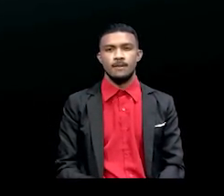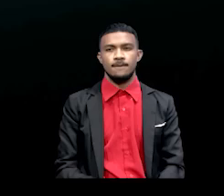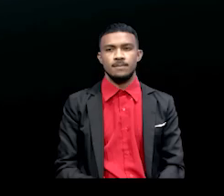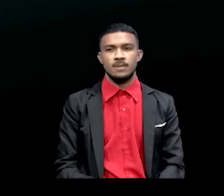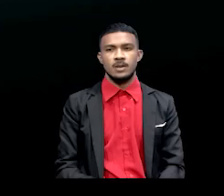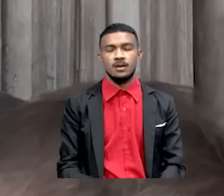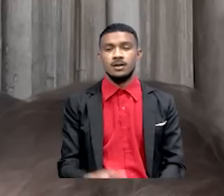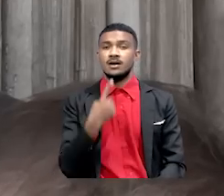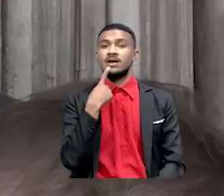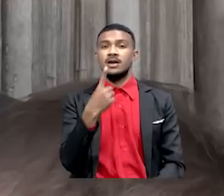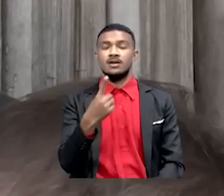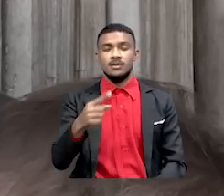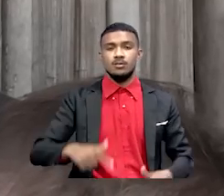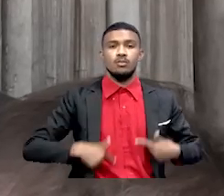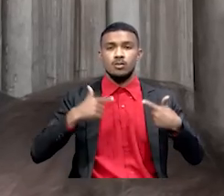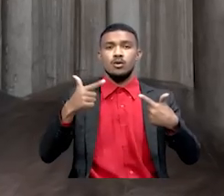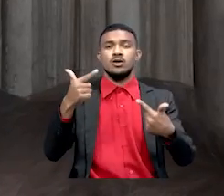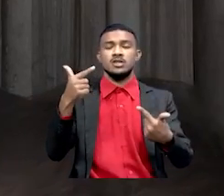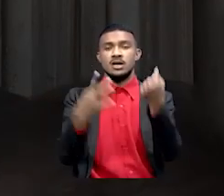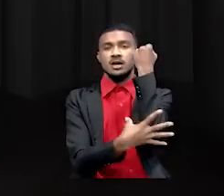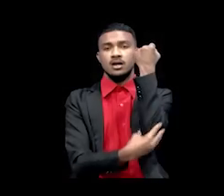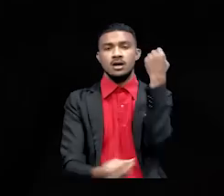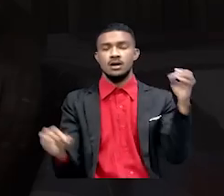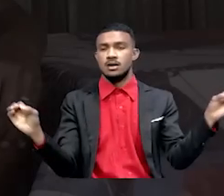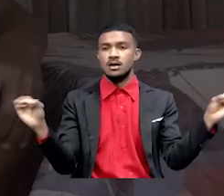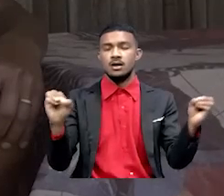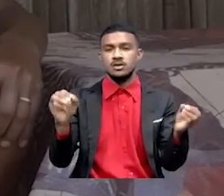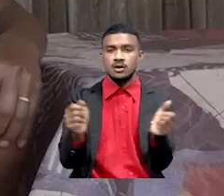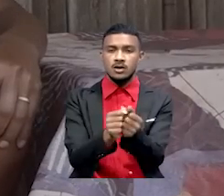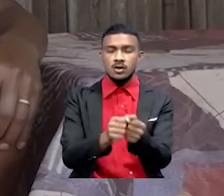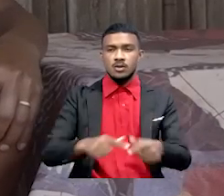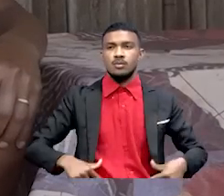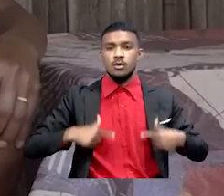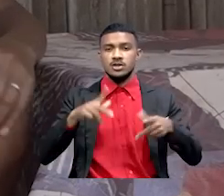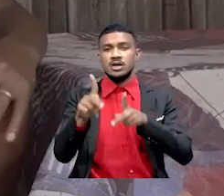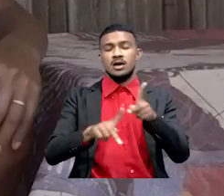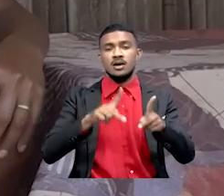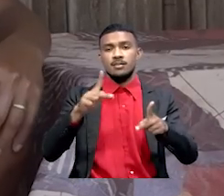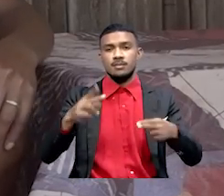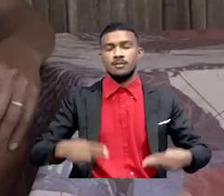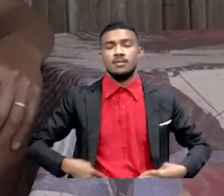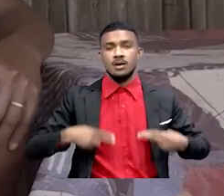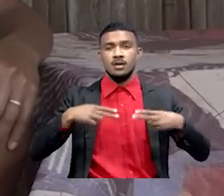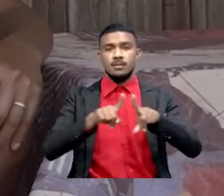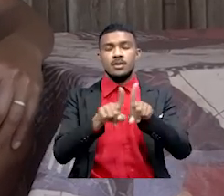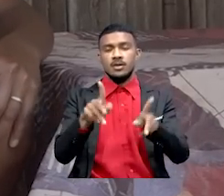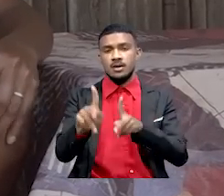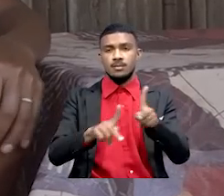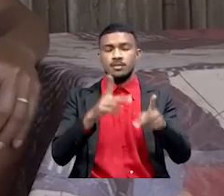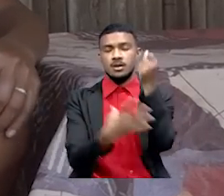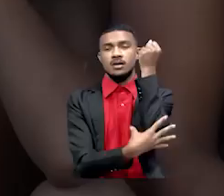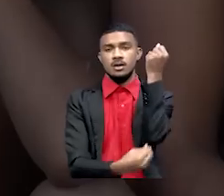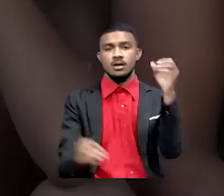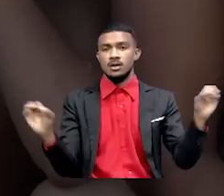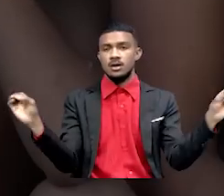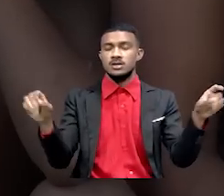Atu dia mos, moris kiak lao sasukat lolos, ho si moris ema umana niang. Moris kiak, Laos,